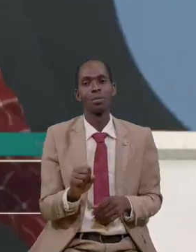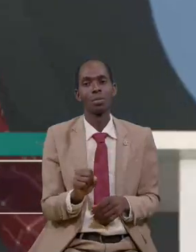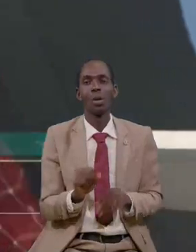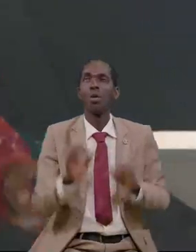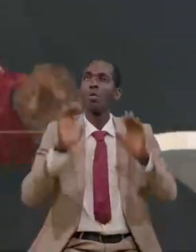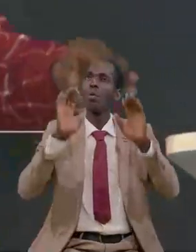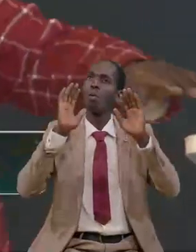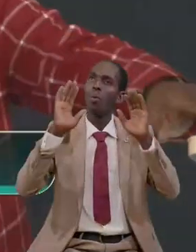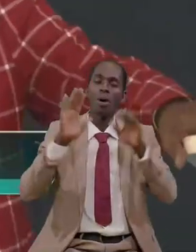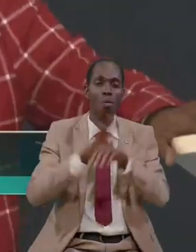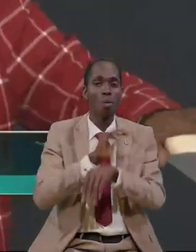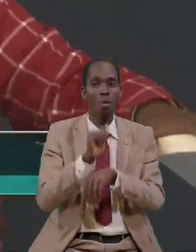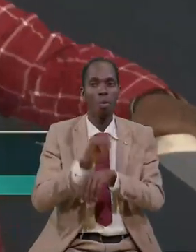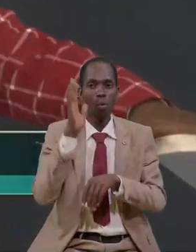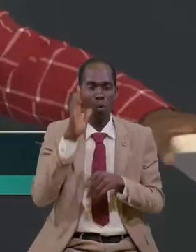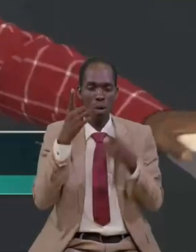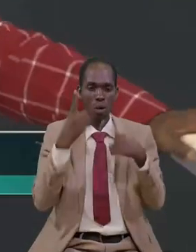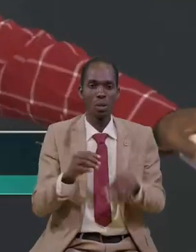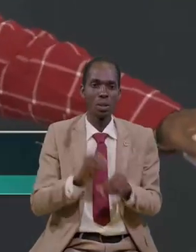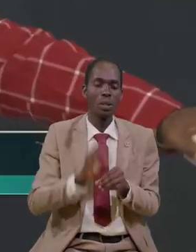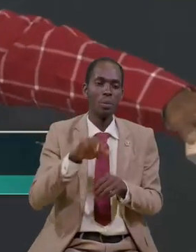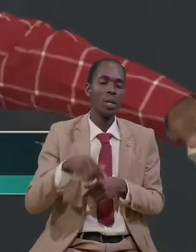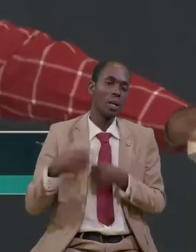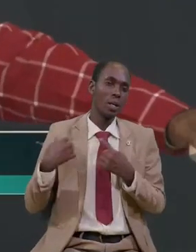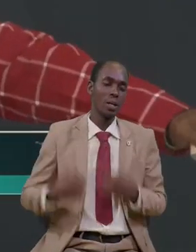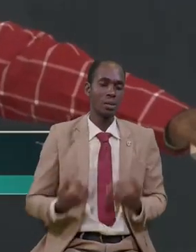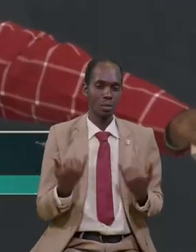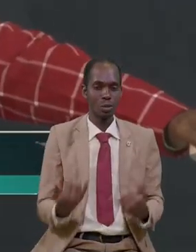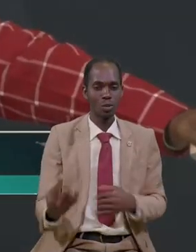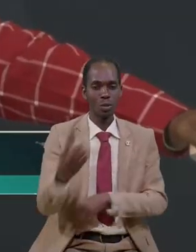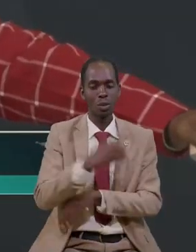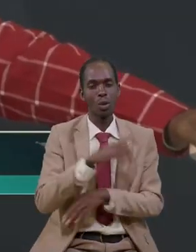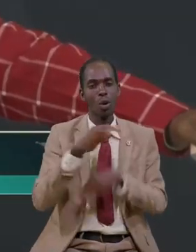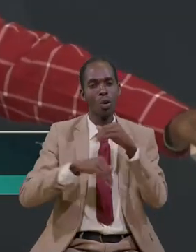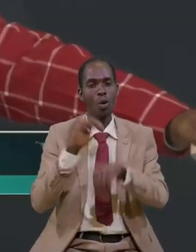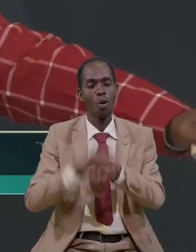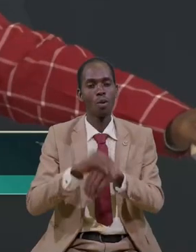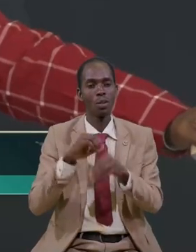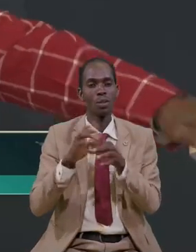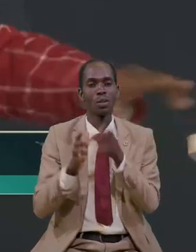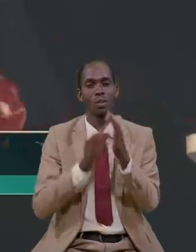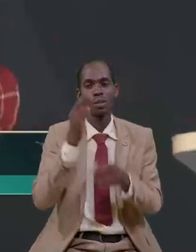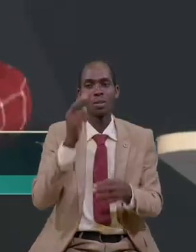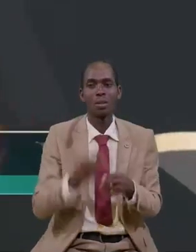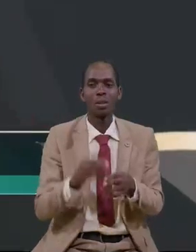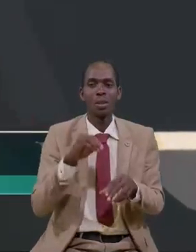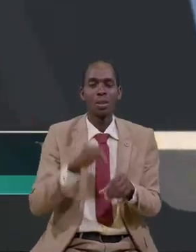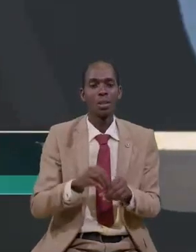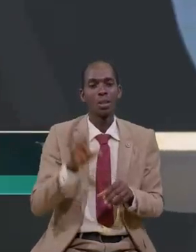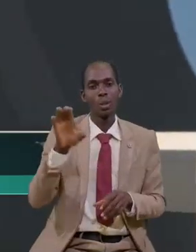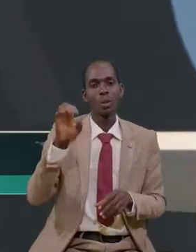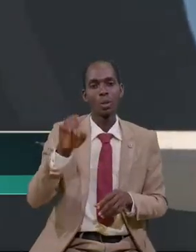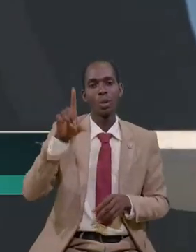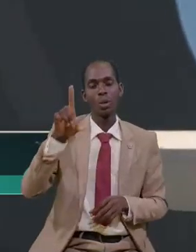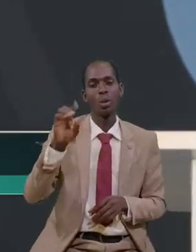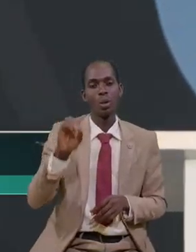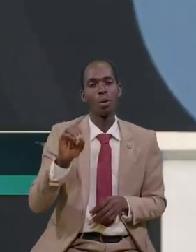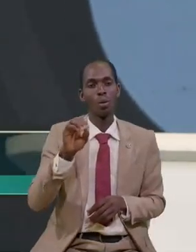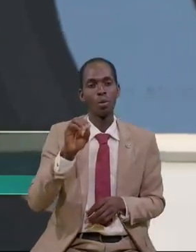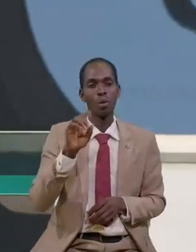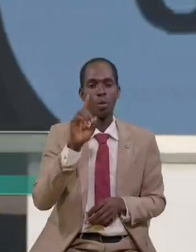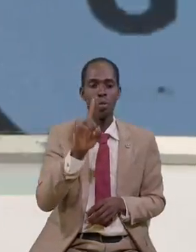Tes œuvres merveilleuses auront lieu dans ton cœur aujourd'hui. En Colossiens 1, 27. Colossiens